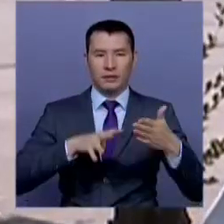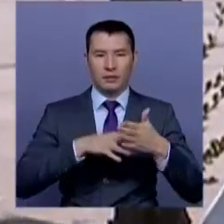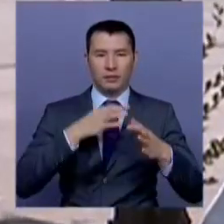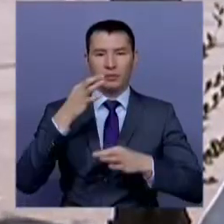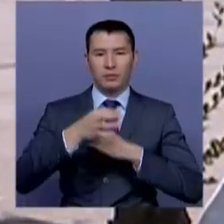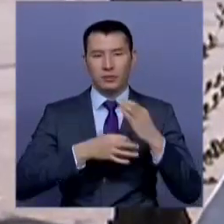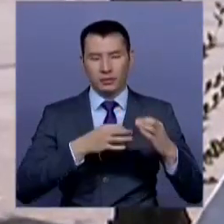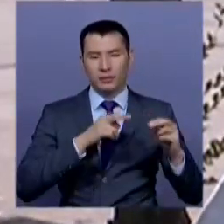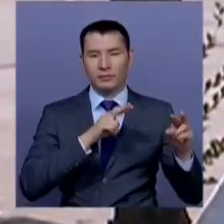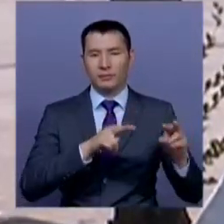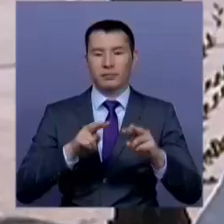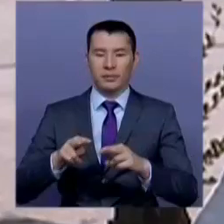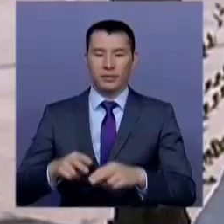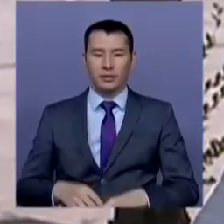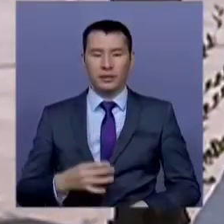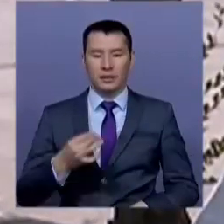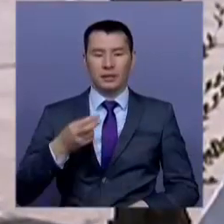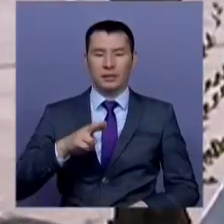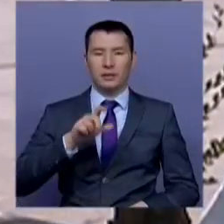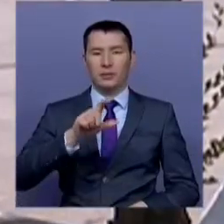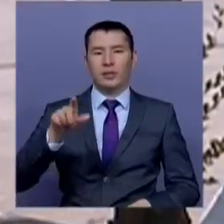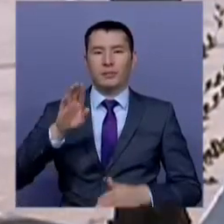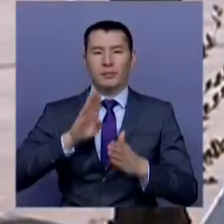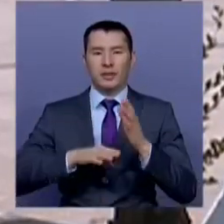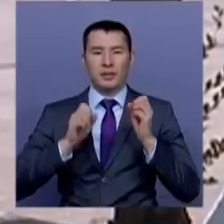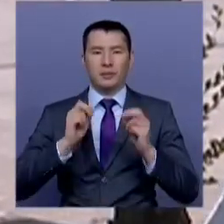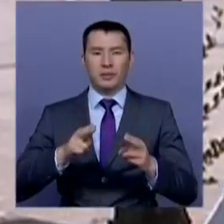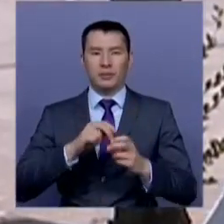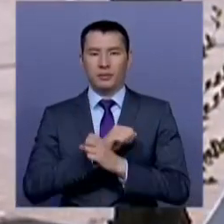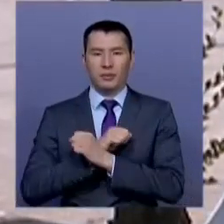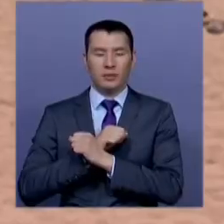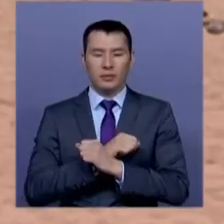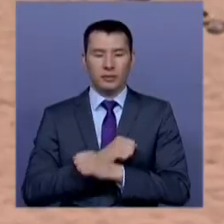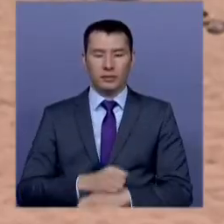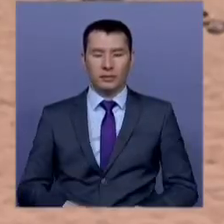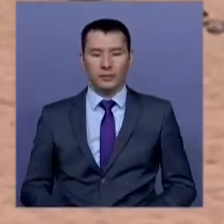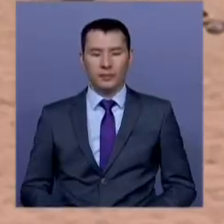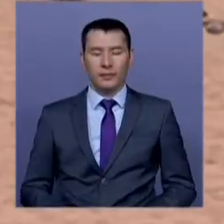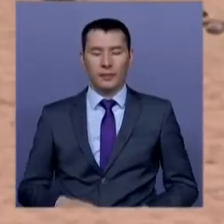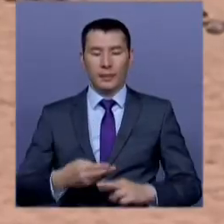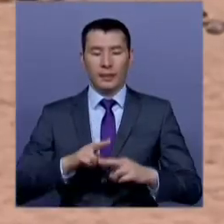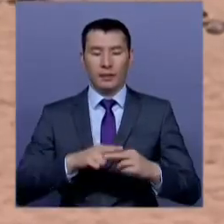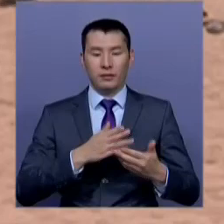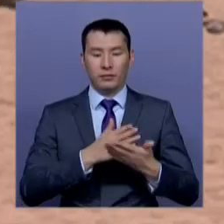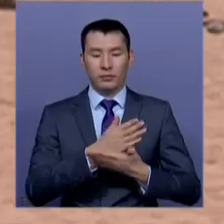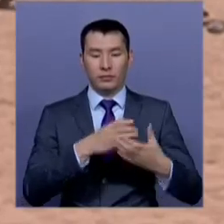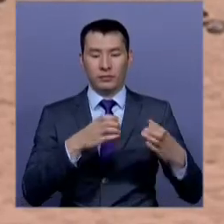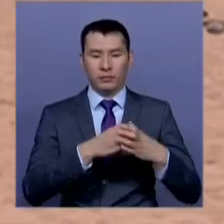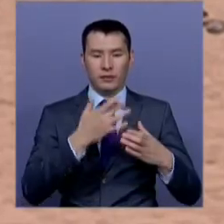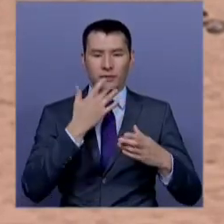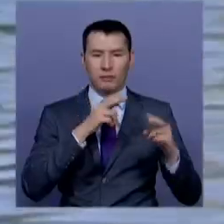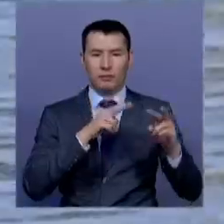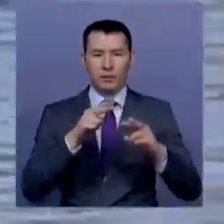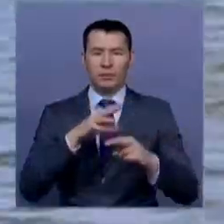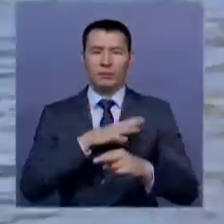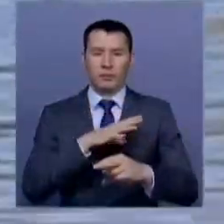обеспечения безопасного отдыха наших горожан во время купального сезона. Сотрудники служб хоть и всегда на чеку, но бывают